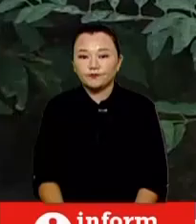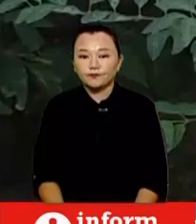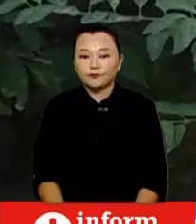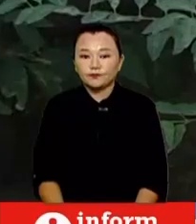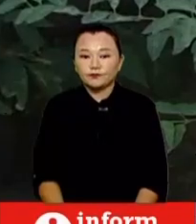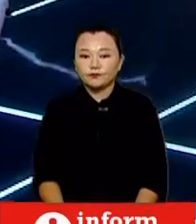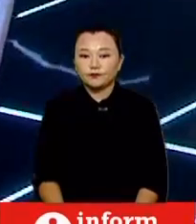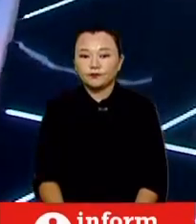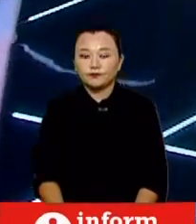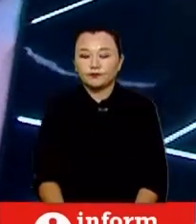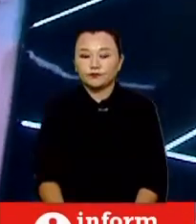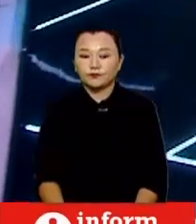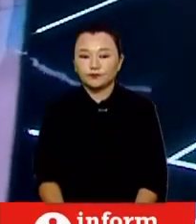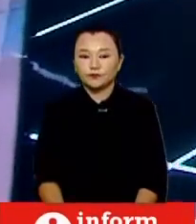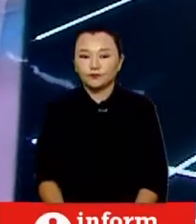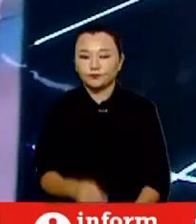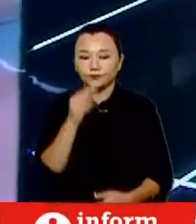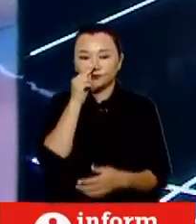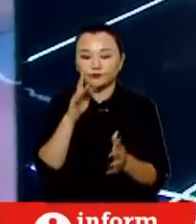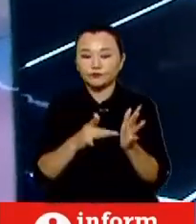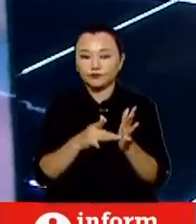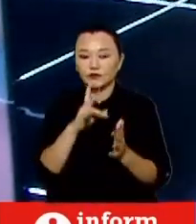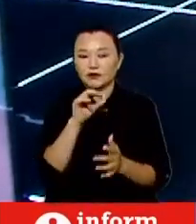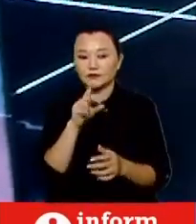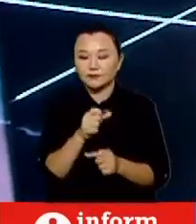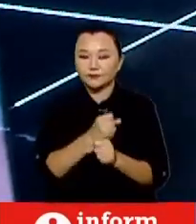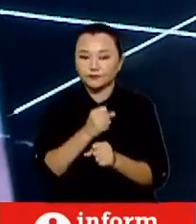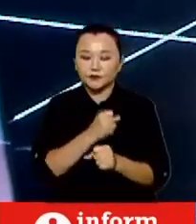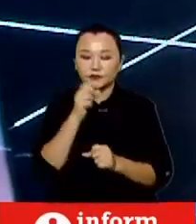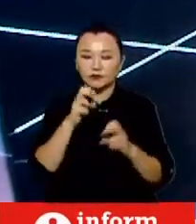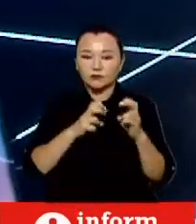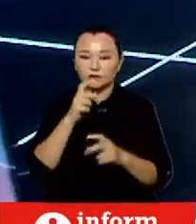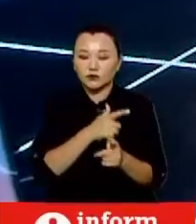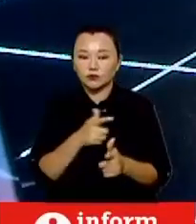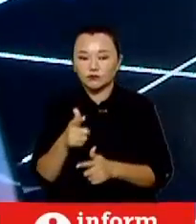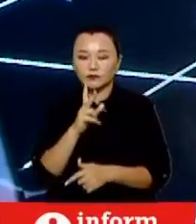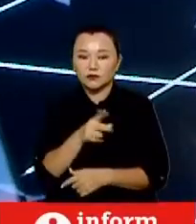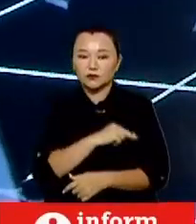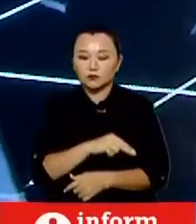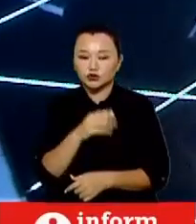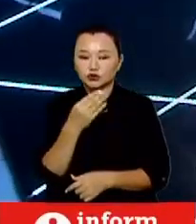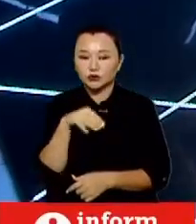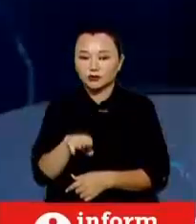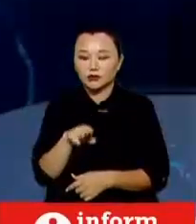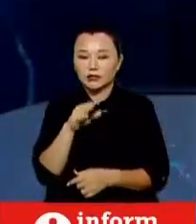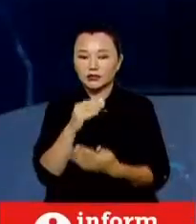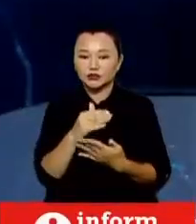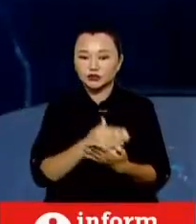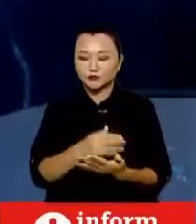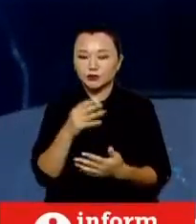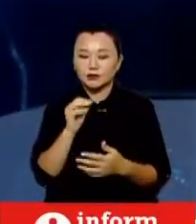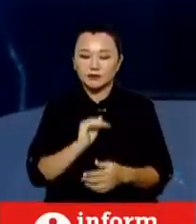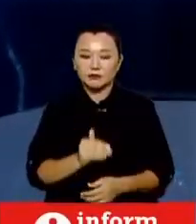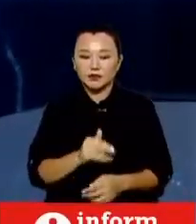Информбюро. В Шымкенте нефтеперерабатывающий завод готов к работе в штатном режиме. На